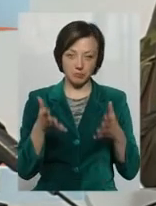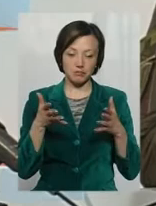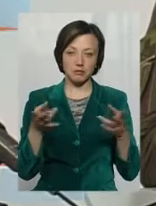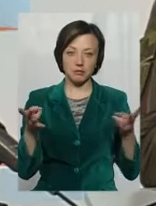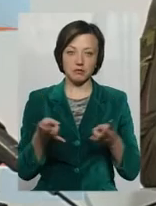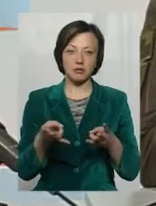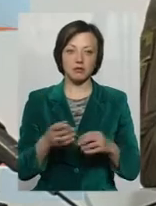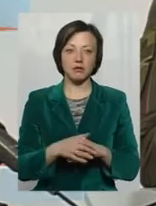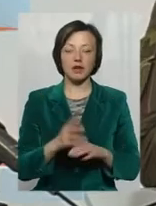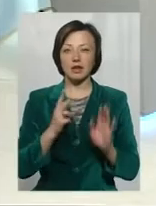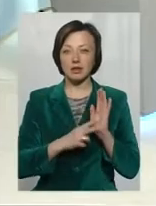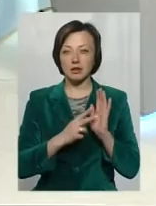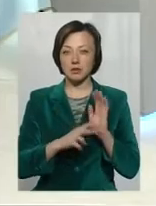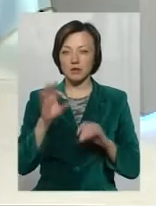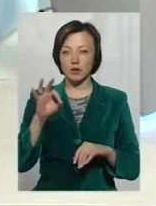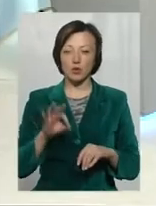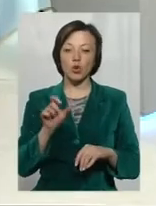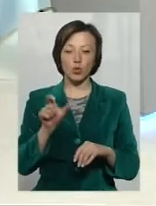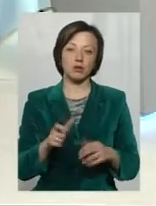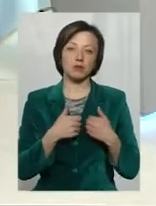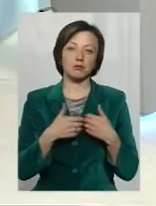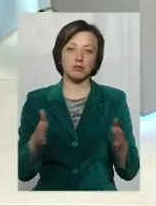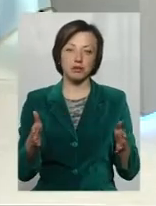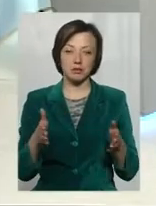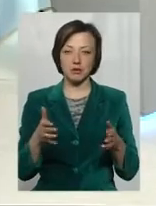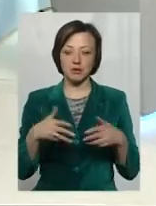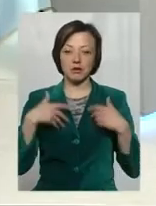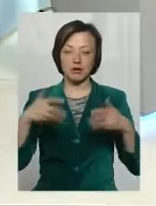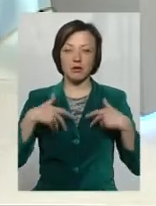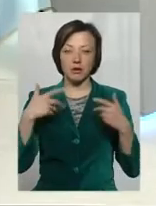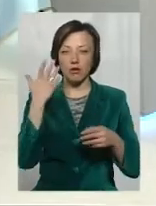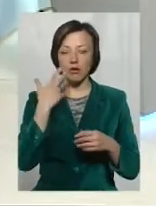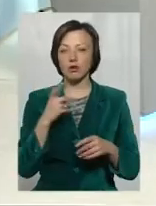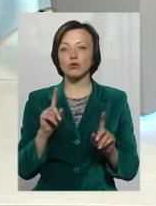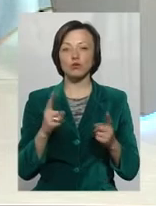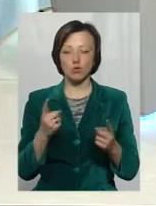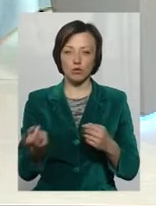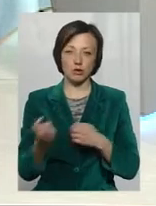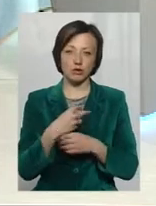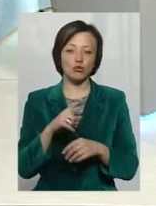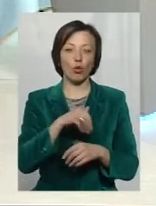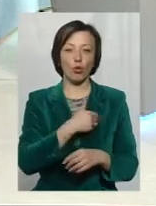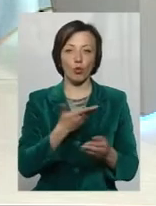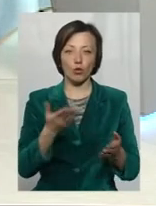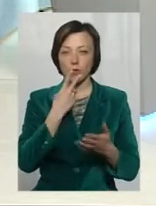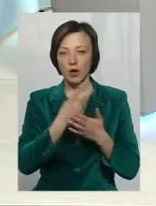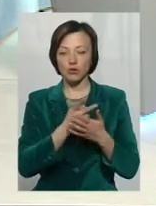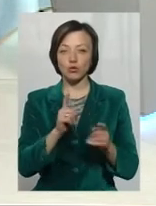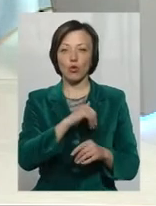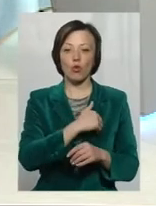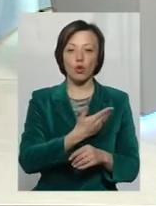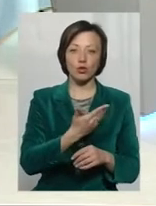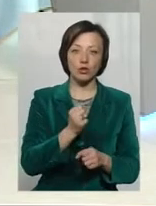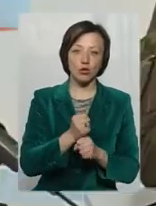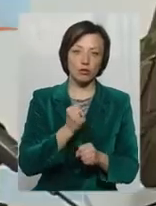на 80% людина відкривається, коли приходить до нас. В бесіді вона говорить, що вона хоче бачити, що вона